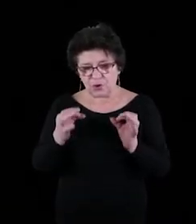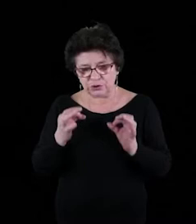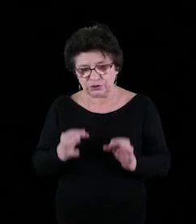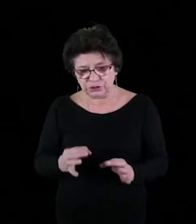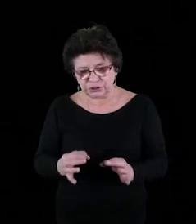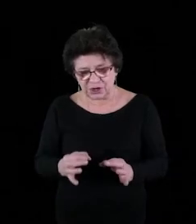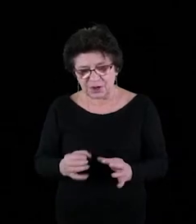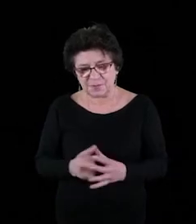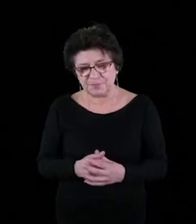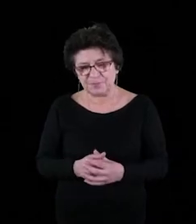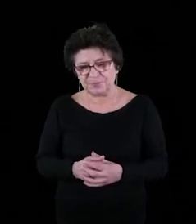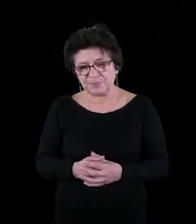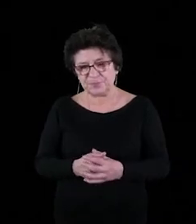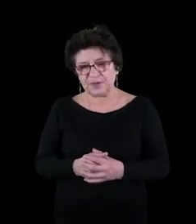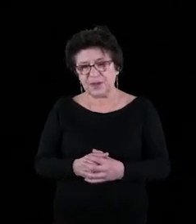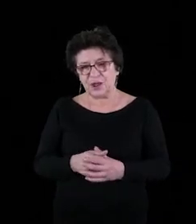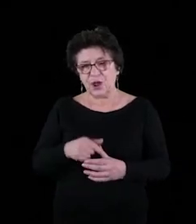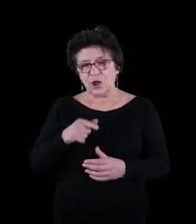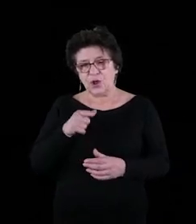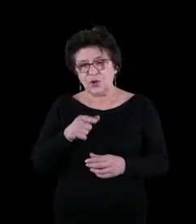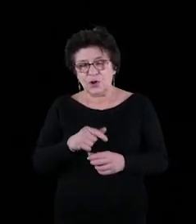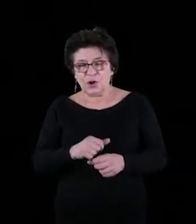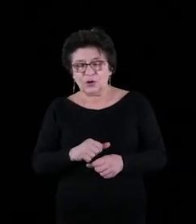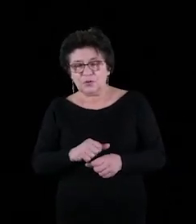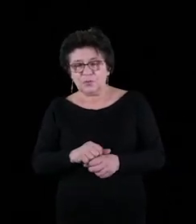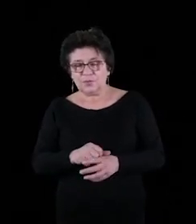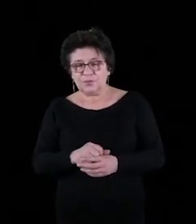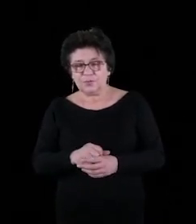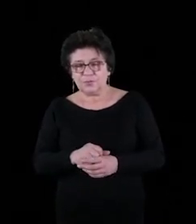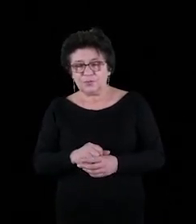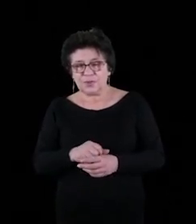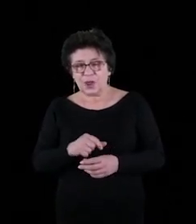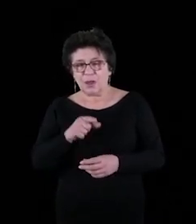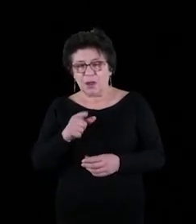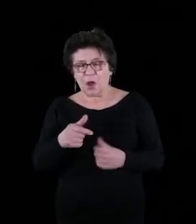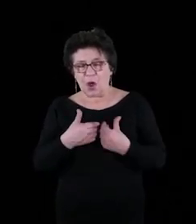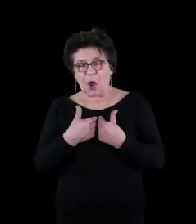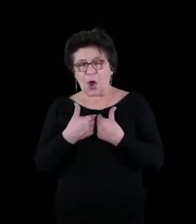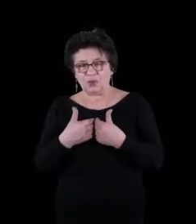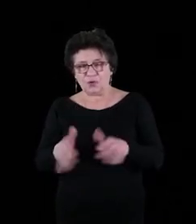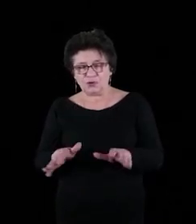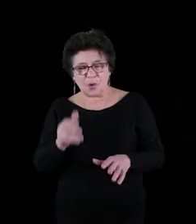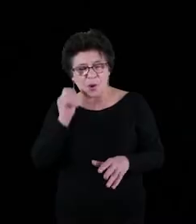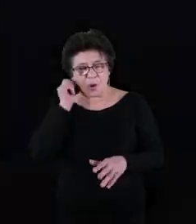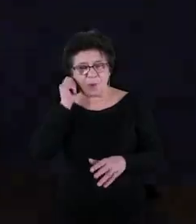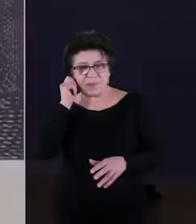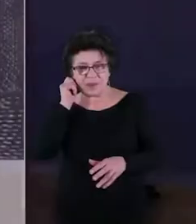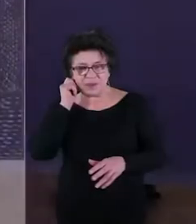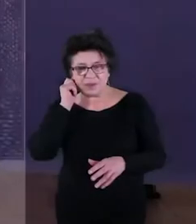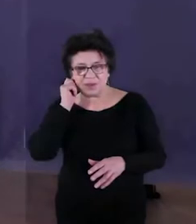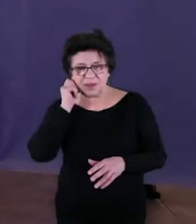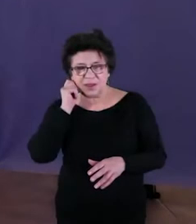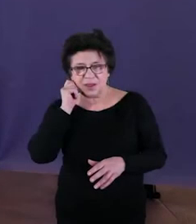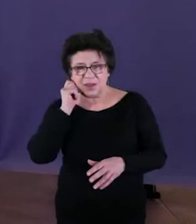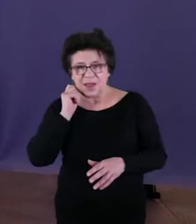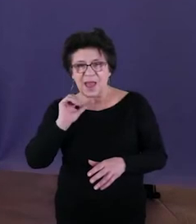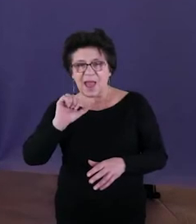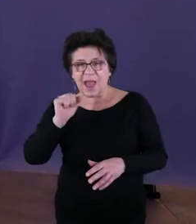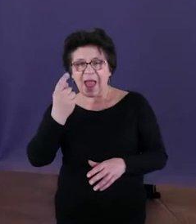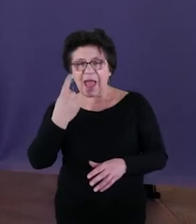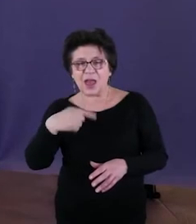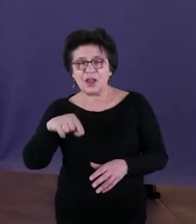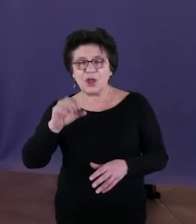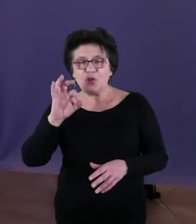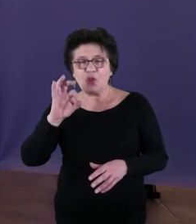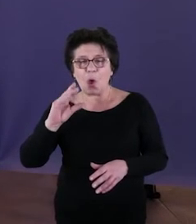w większości przypadków stowarzyszenia tylko i wyłącznie męskie Więc ona otworzyły taką lożę tak zwaną adopcyjną